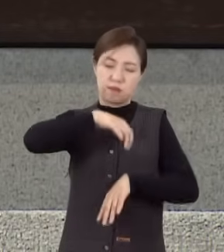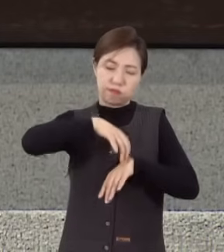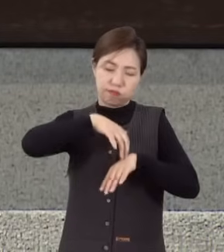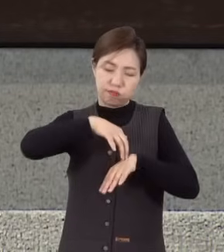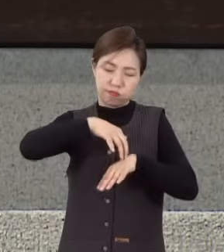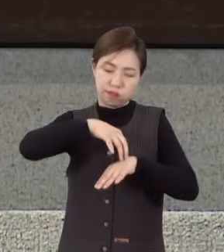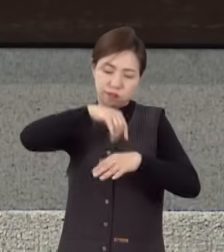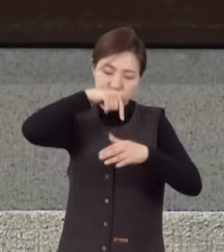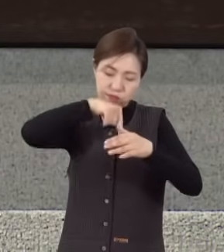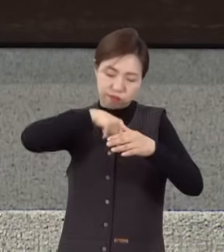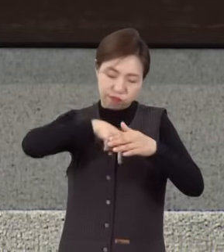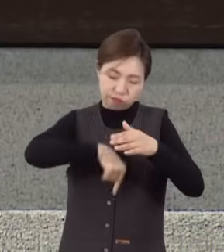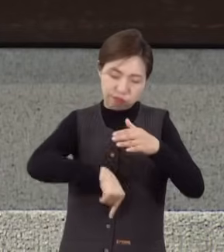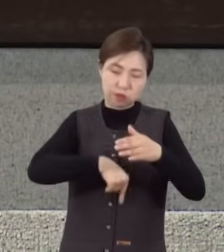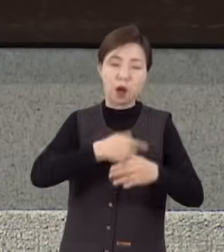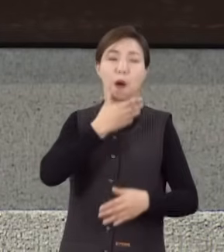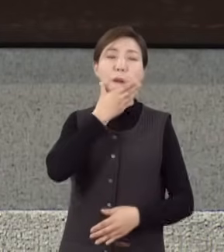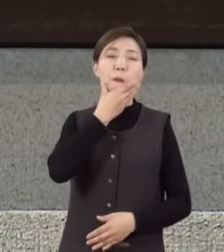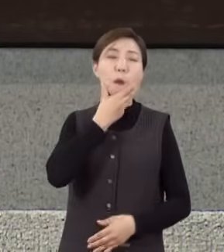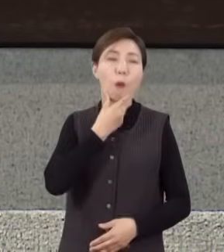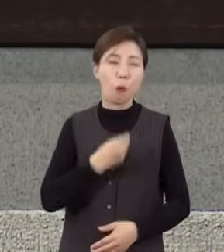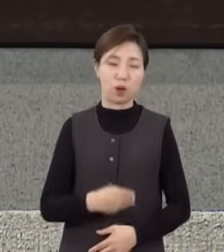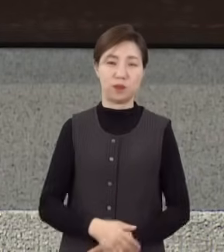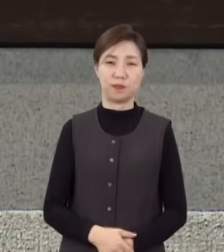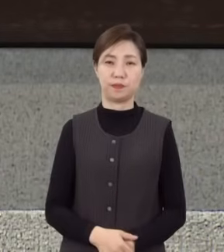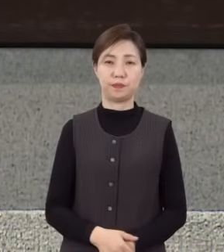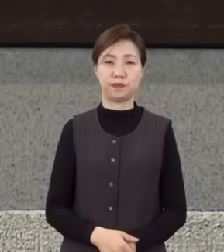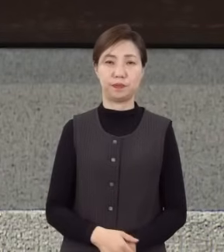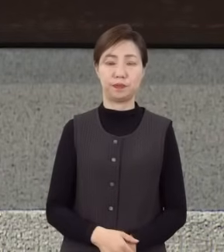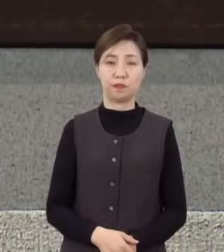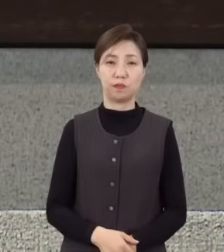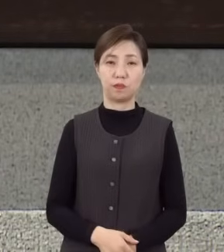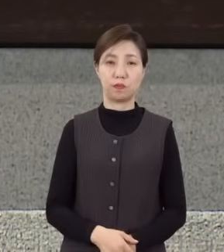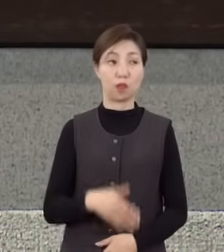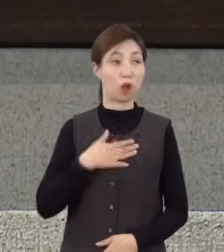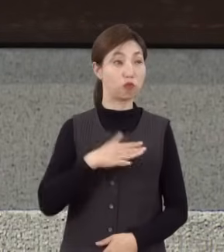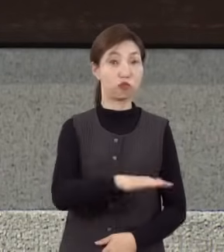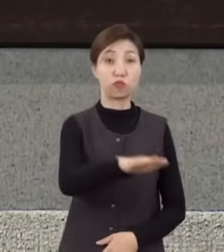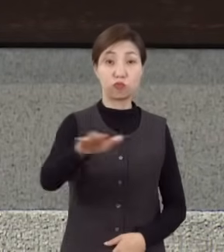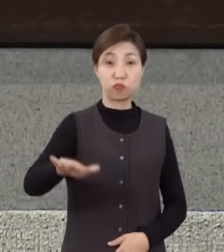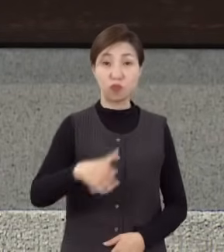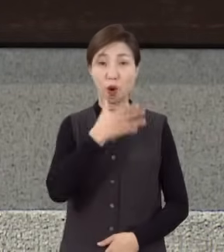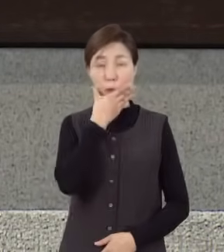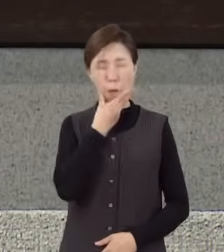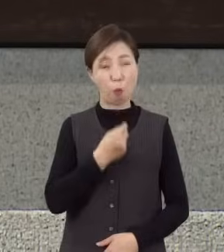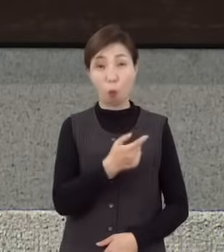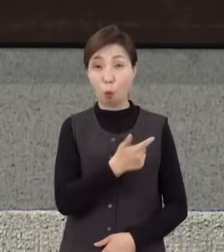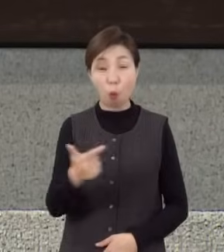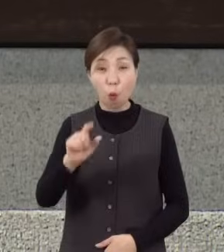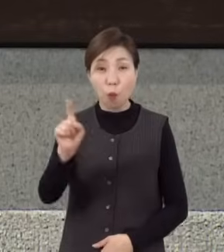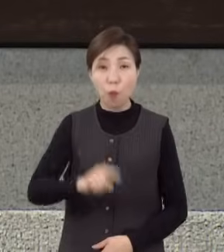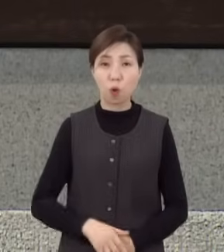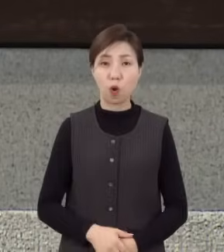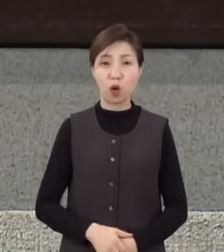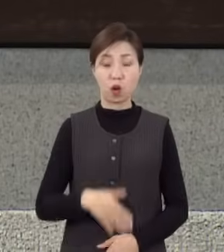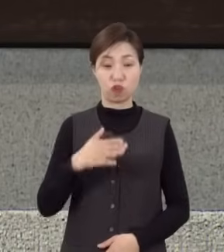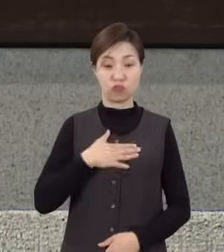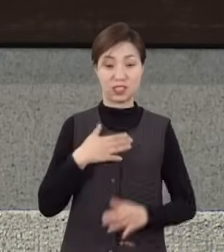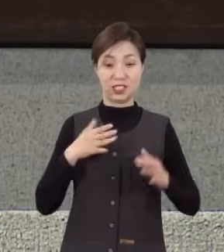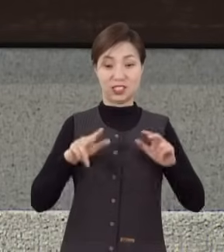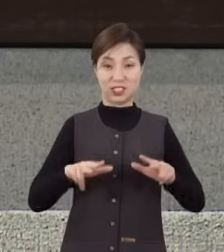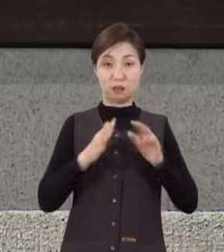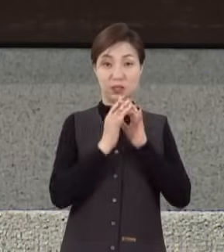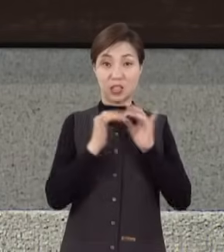근데 우리는 얼마나 복이 많아요. 이번 생에 사람으로 태어나 부처님 법을 만났으니, 여러분 절에